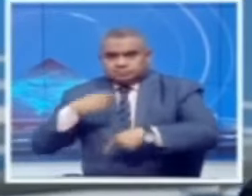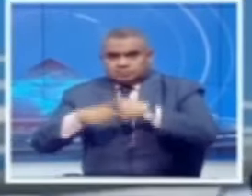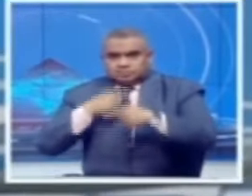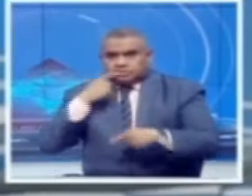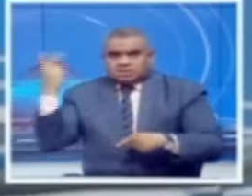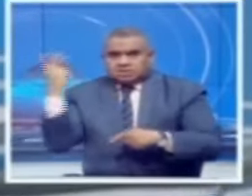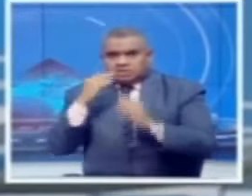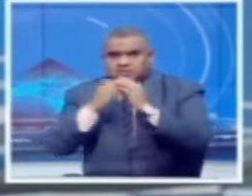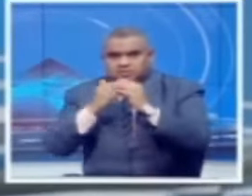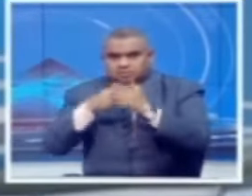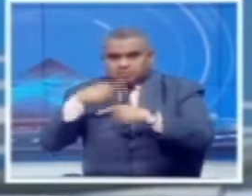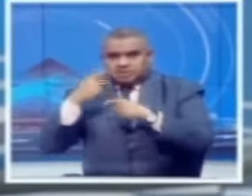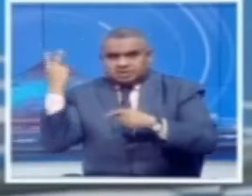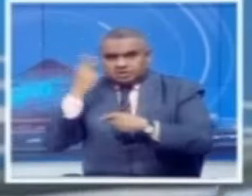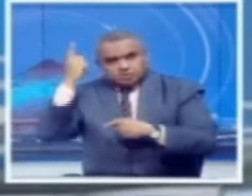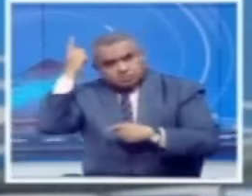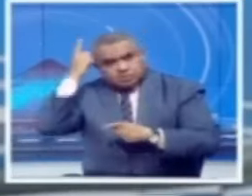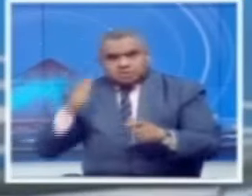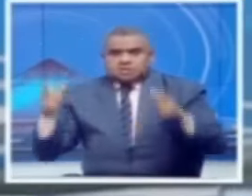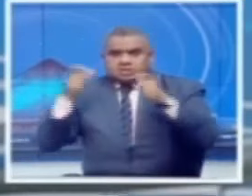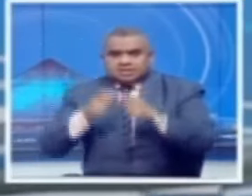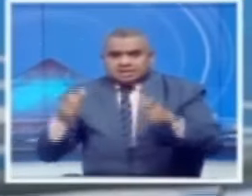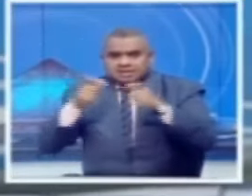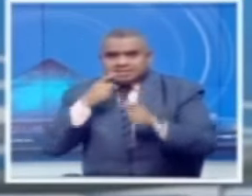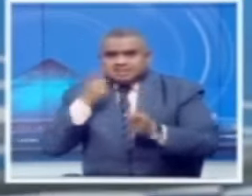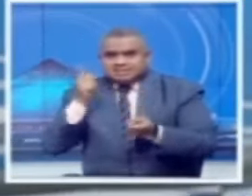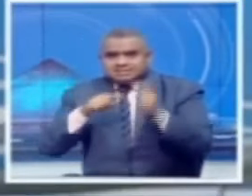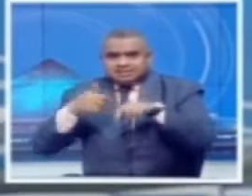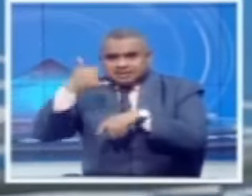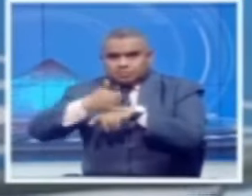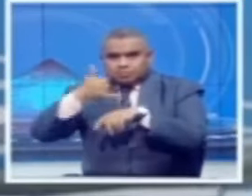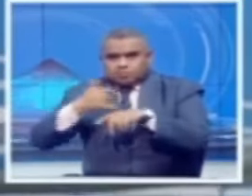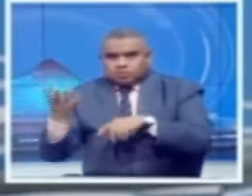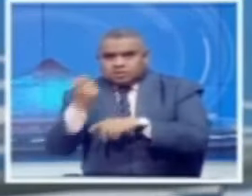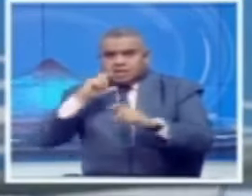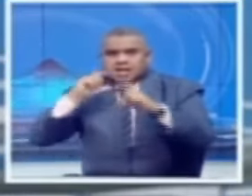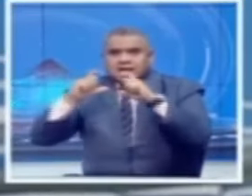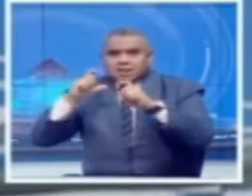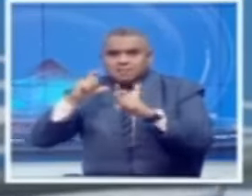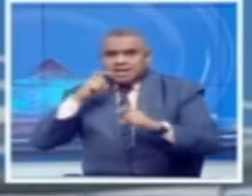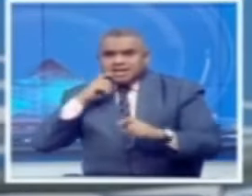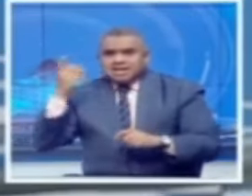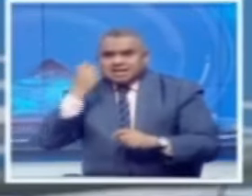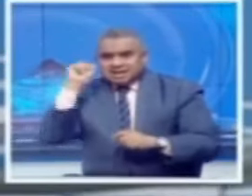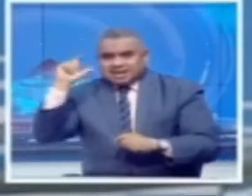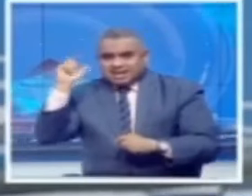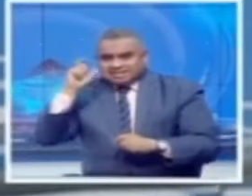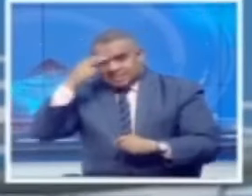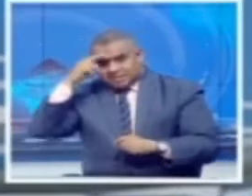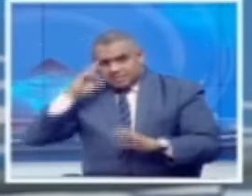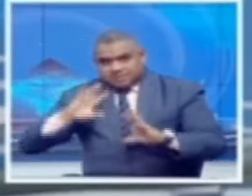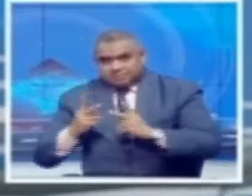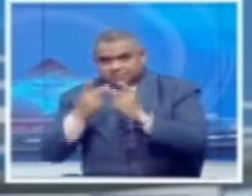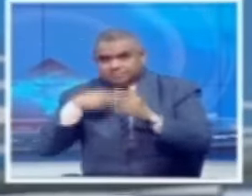وتتواصل اليوم الثاني في شرم الشيخ فعاليات الاجتماعات السنوية للمؤسسات التابعة للبنك الإسلامي للتنمية. وخلال كلمتها في